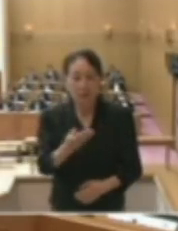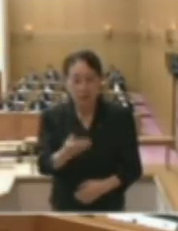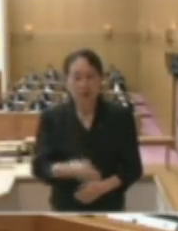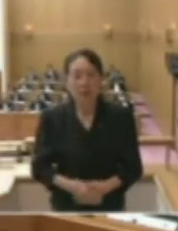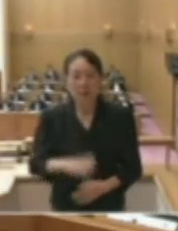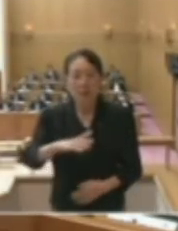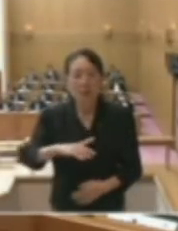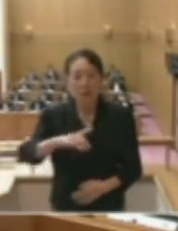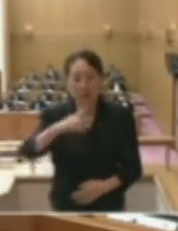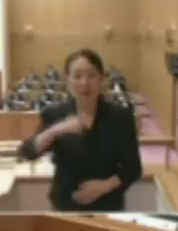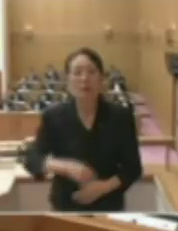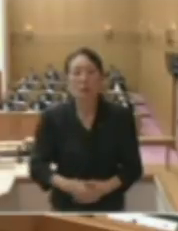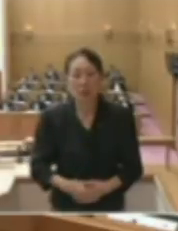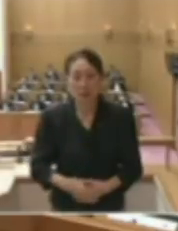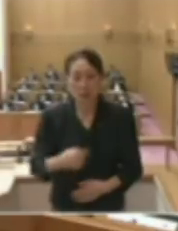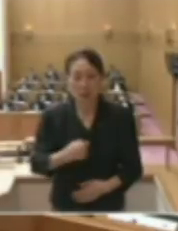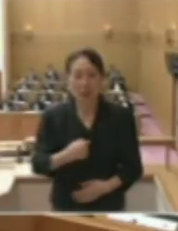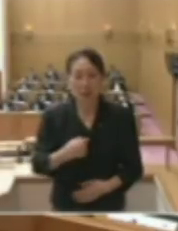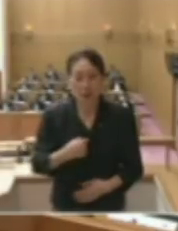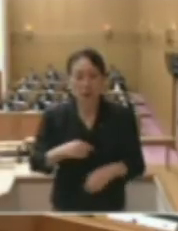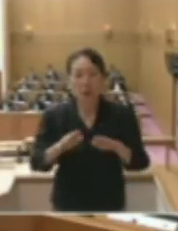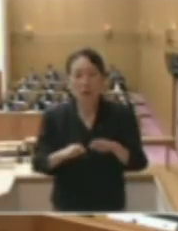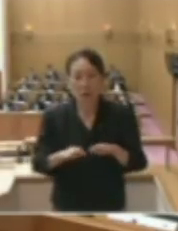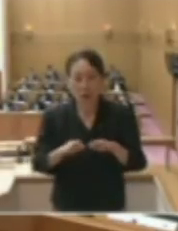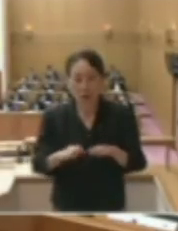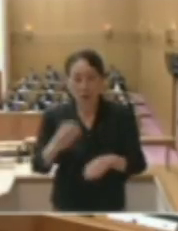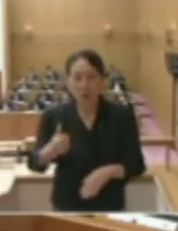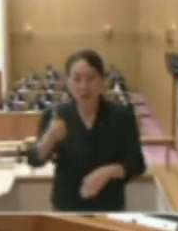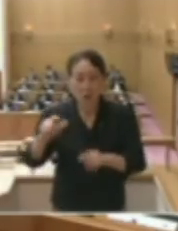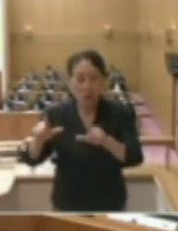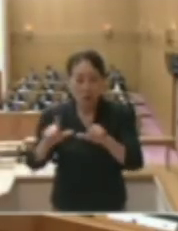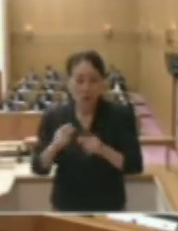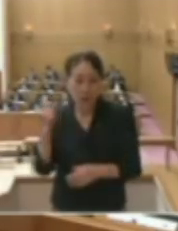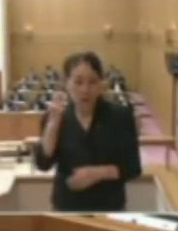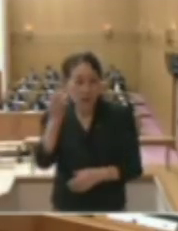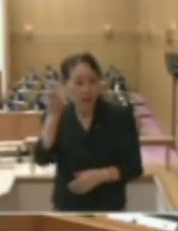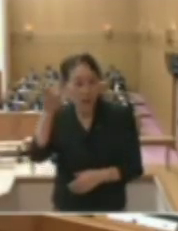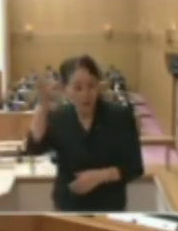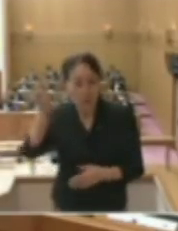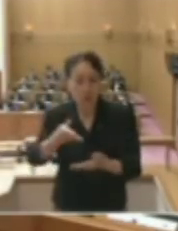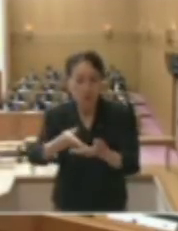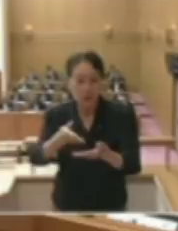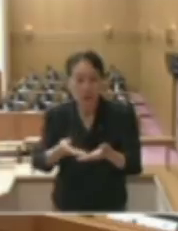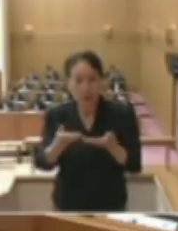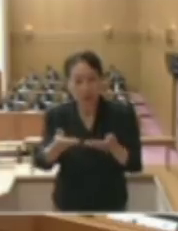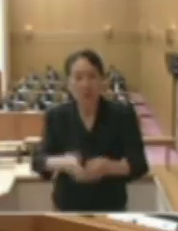まずはじめに私の今の主張答弁を聞いた感想を所見を申し上げます